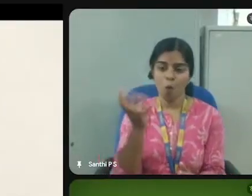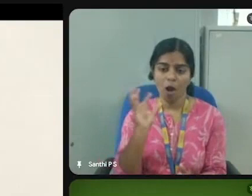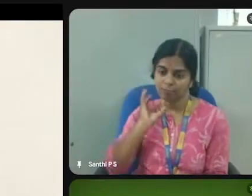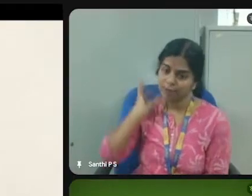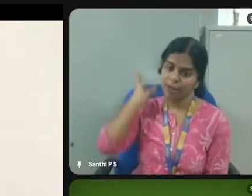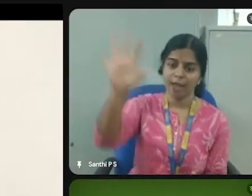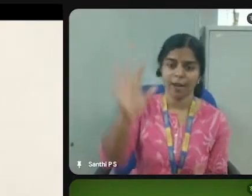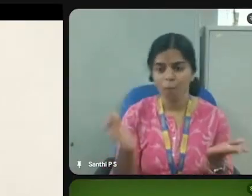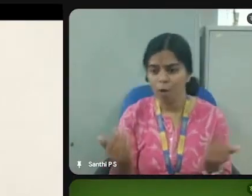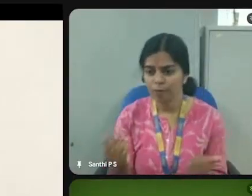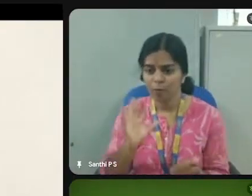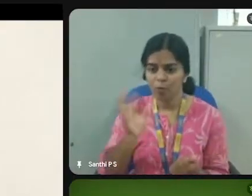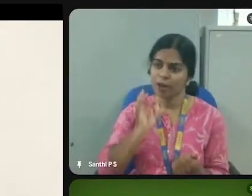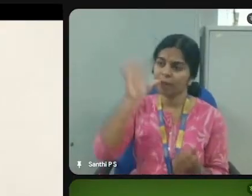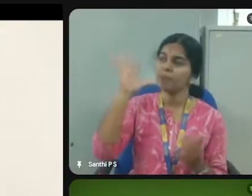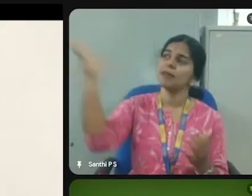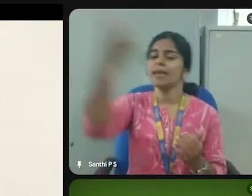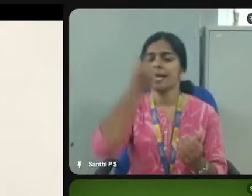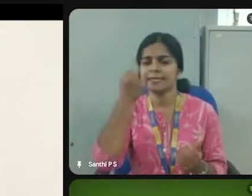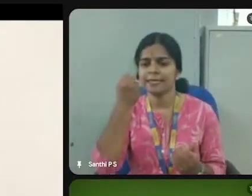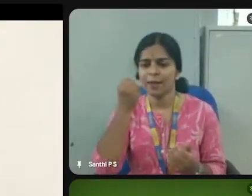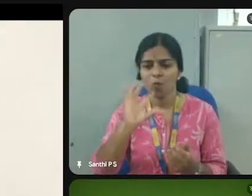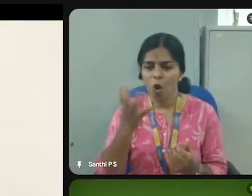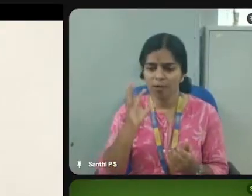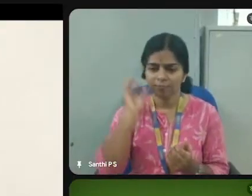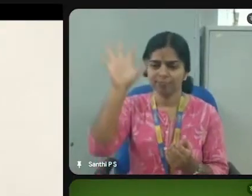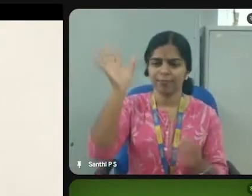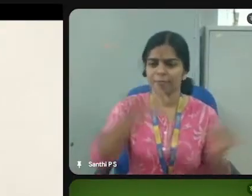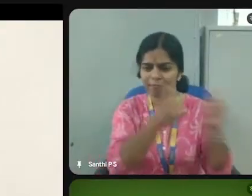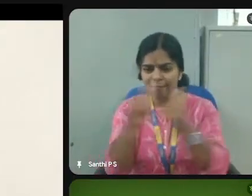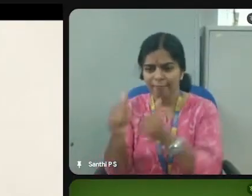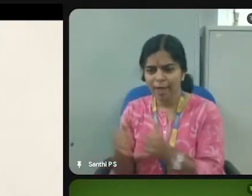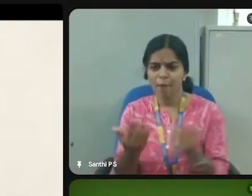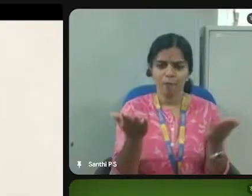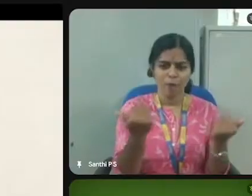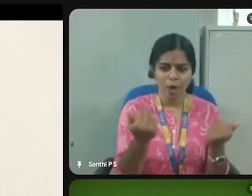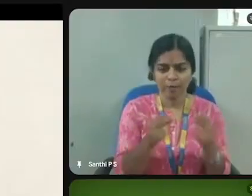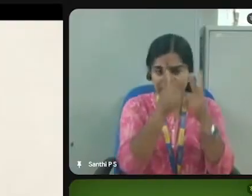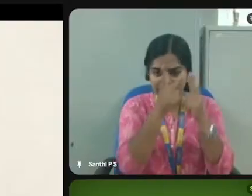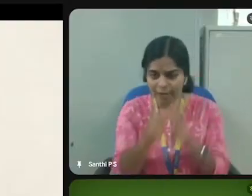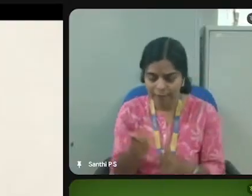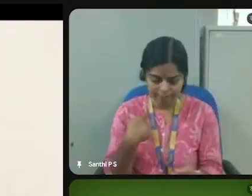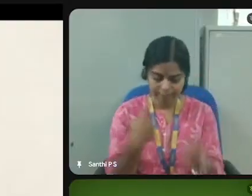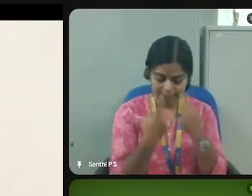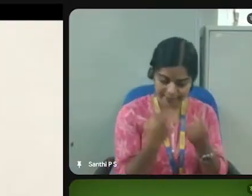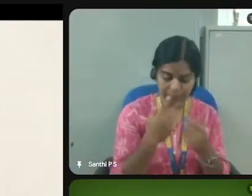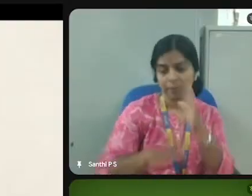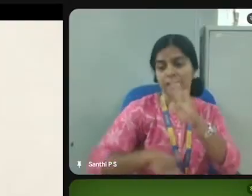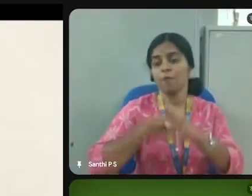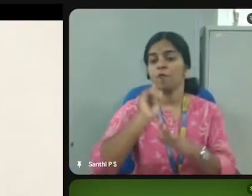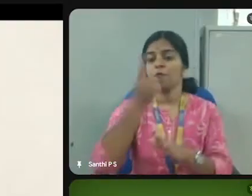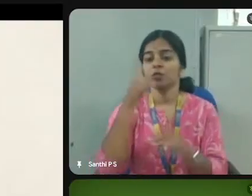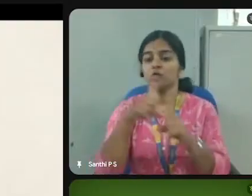ത്രോയിങ്, ക്യാച്ചിങ്, ടാർഗറ്റ് ത്രോയിങ്, അതേപോലെ തന്നെ വൺ ഹാൻഡ് ത്രോയിങ്, ഇതെല്ലാം പറ്റുന്നുണ്ടോ എന്ന് നോക്കണം. സോ അതിന് വേണ്ടിയിട്ട് നമ്മൾ